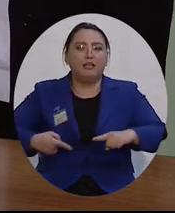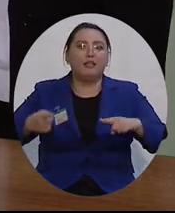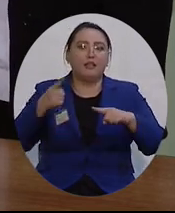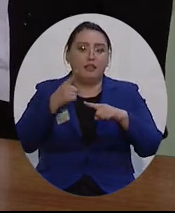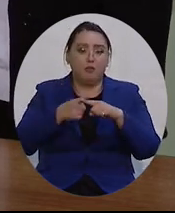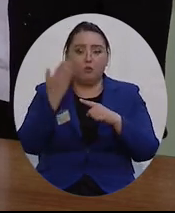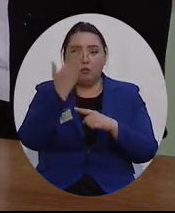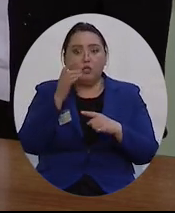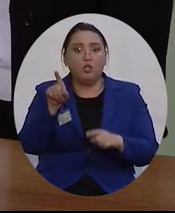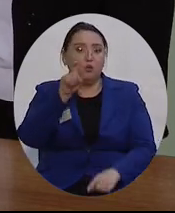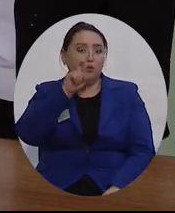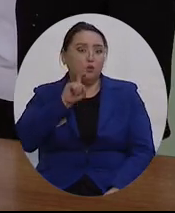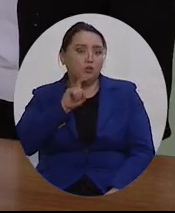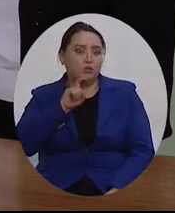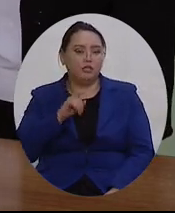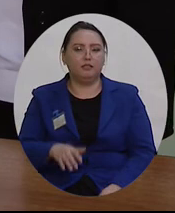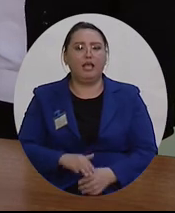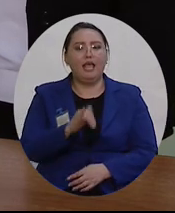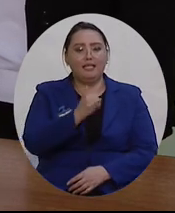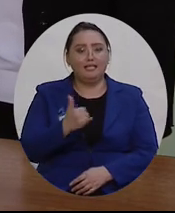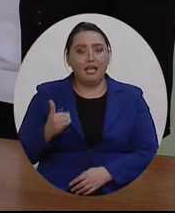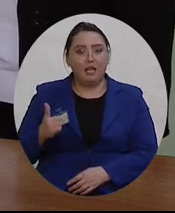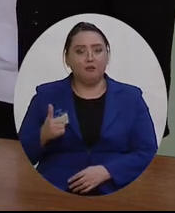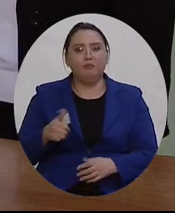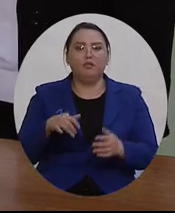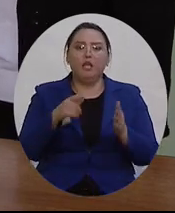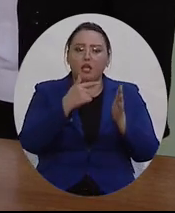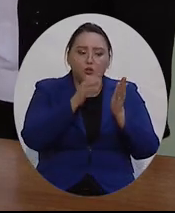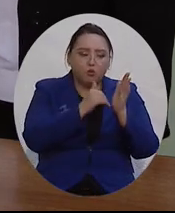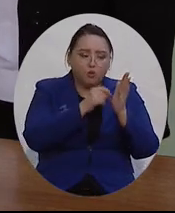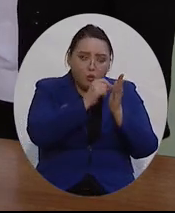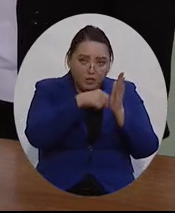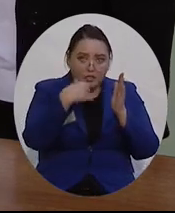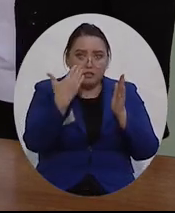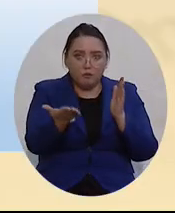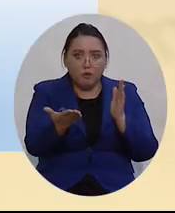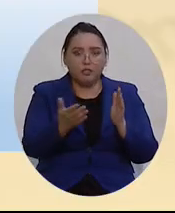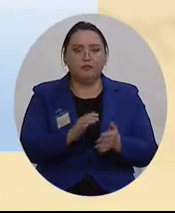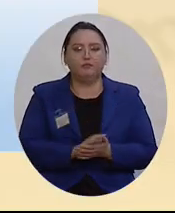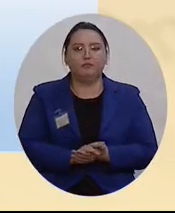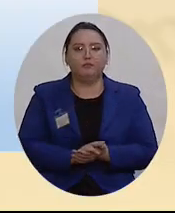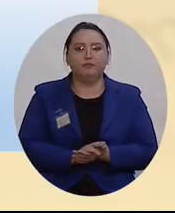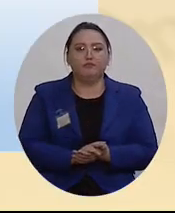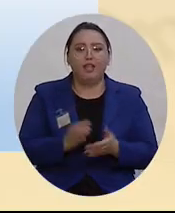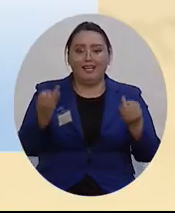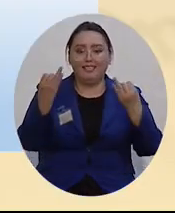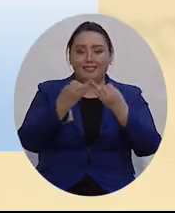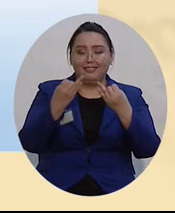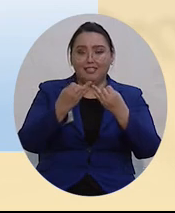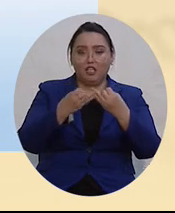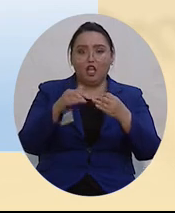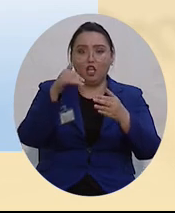үзхийг хүсч байвал за зарим зүйлээ зарим бичиж амжаагүй зүйлийн бичгийг үсвэл бас e-content идүүцгийн мэнэ гэсэн хаягаар